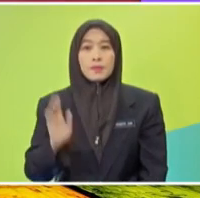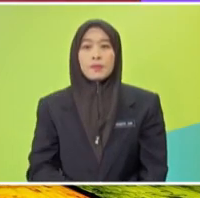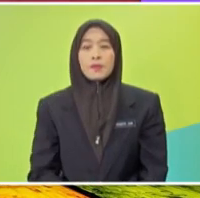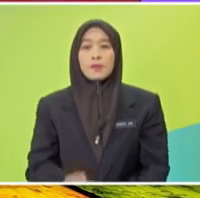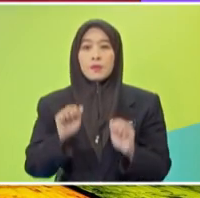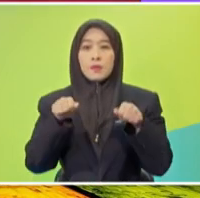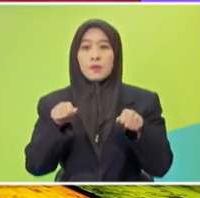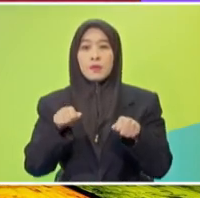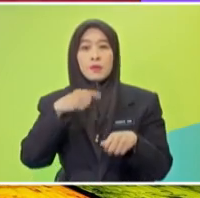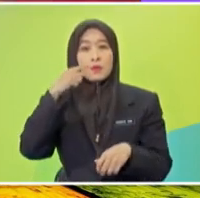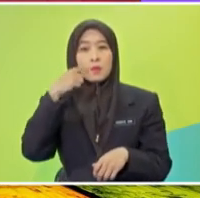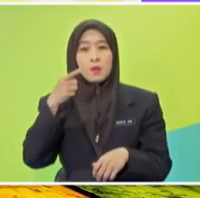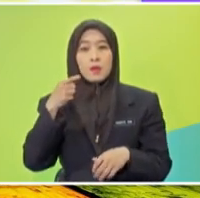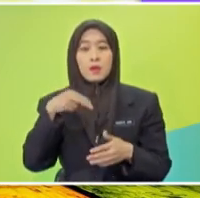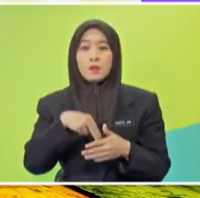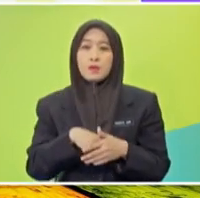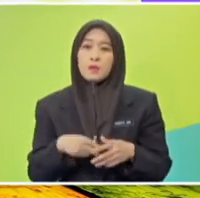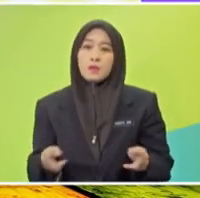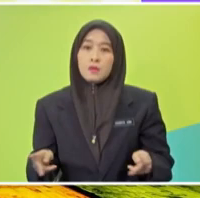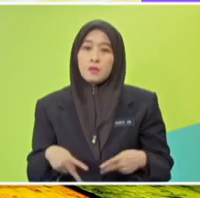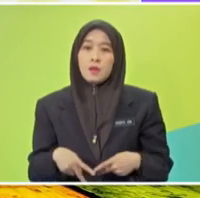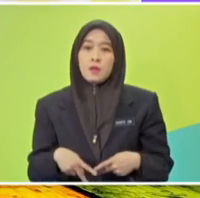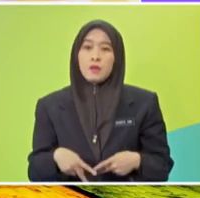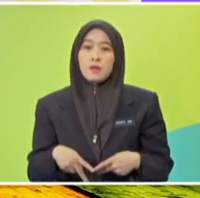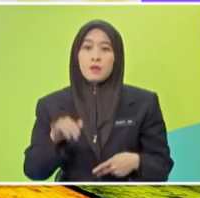Sebutkan hasil Craft yang kamu tahu